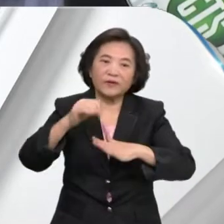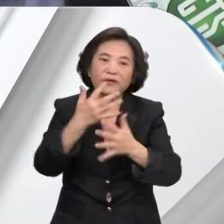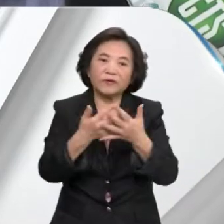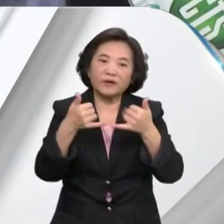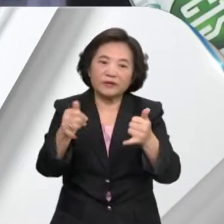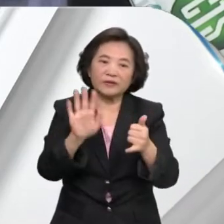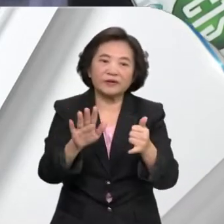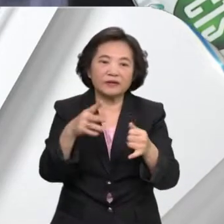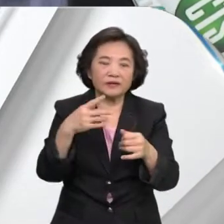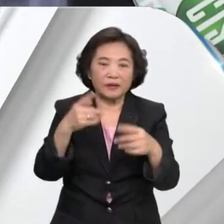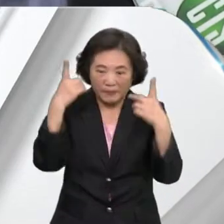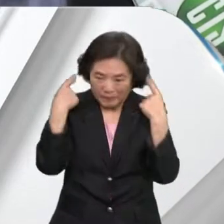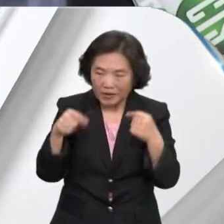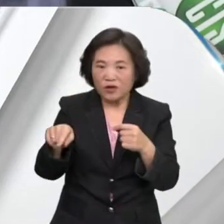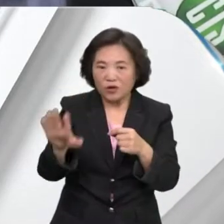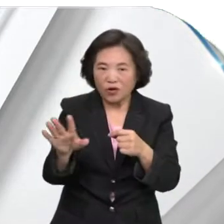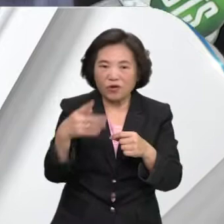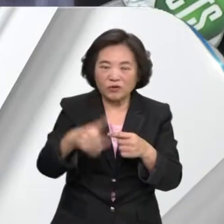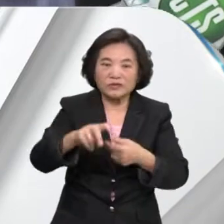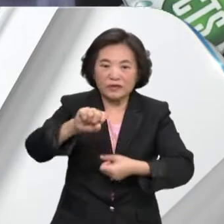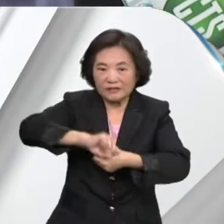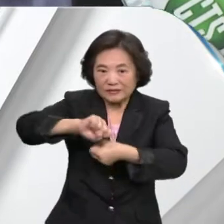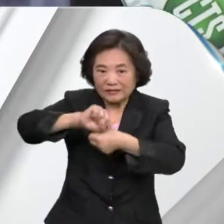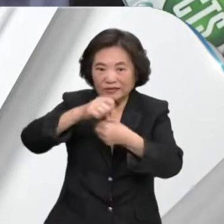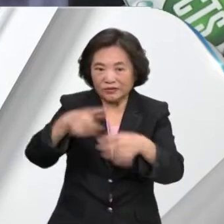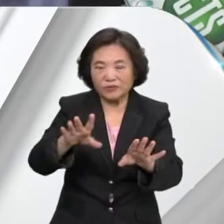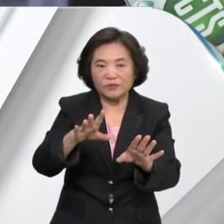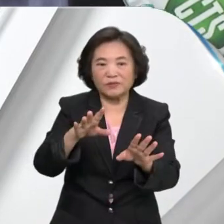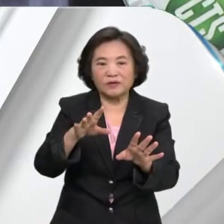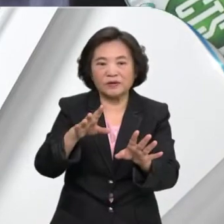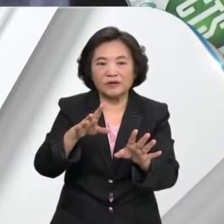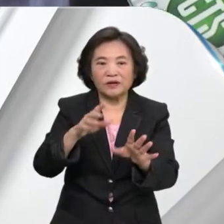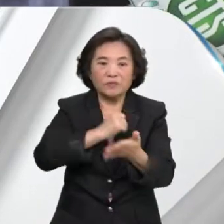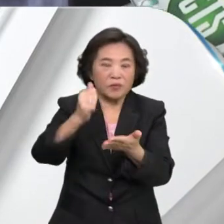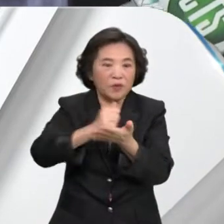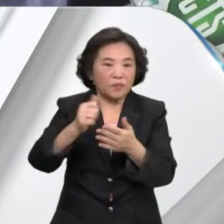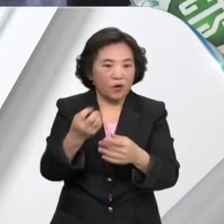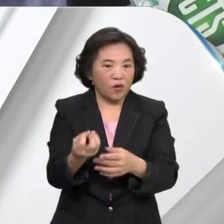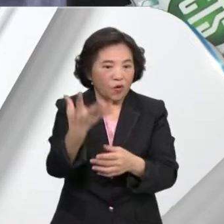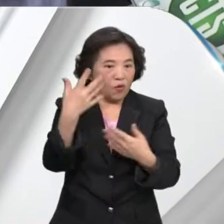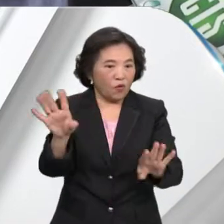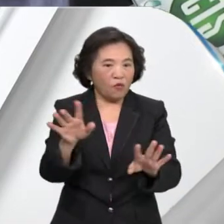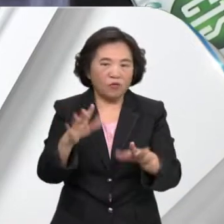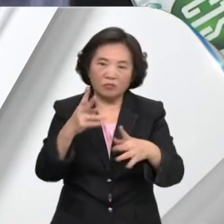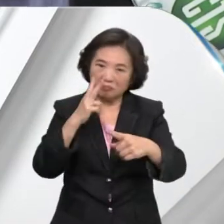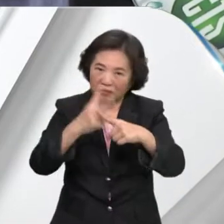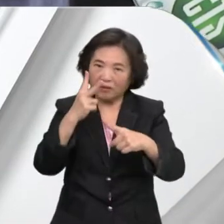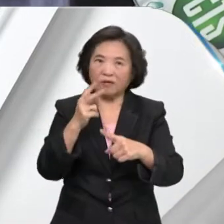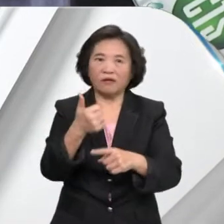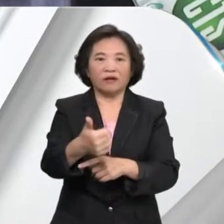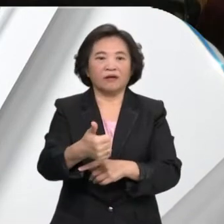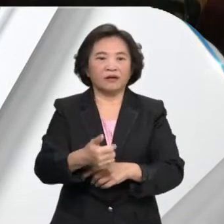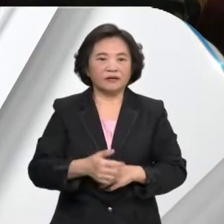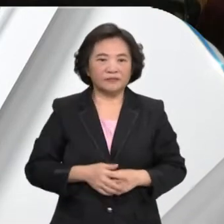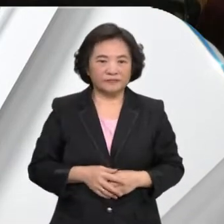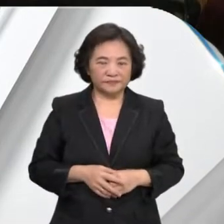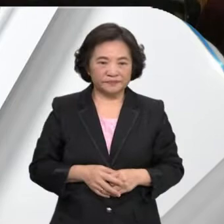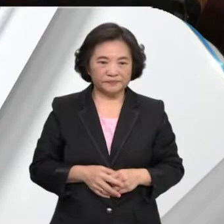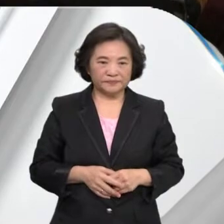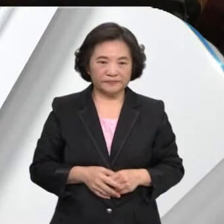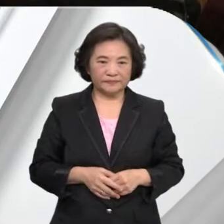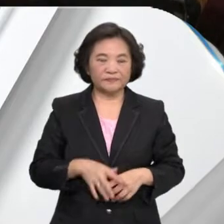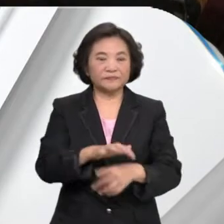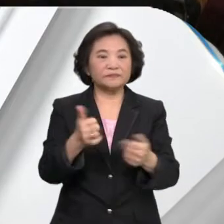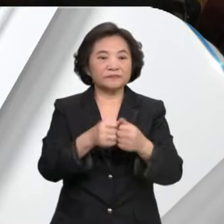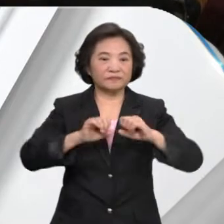也有增加原有的平台的出货量，成长数字目前我们现在看起来大概已经快两倍了。 农委会